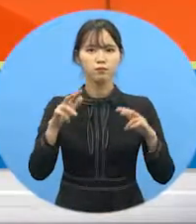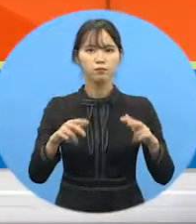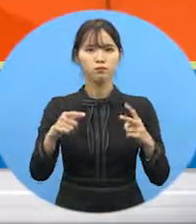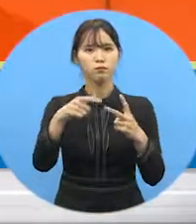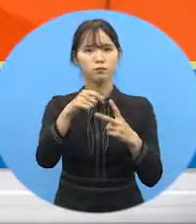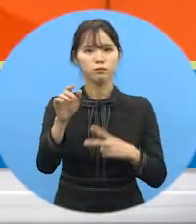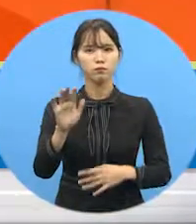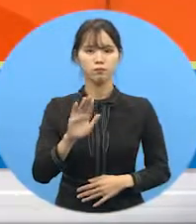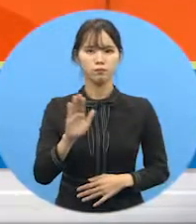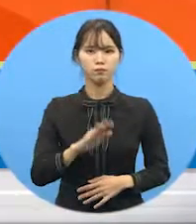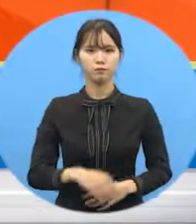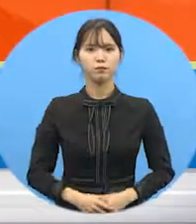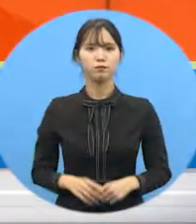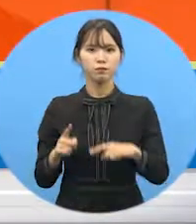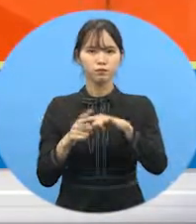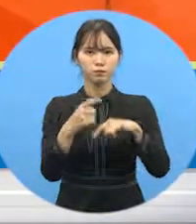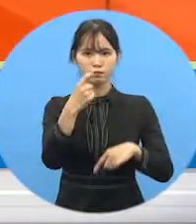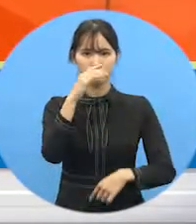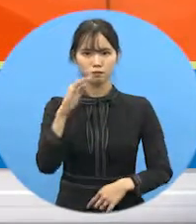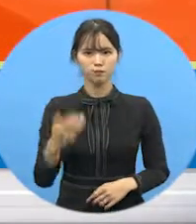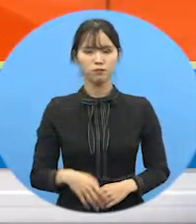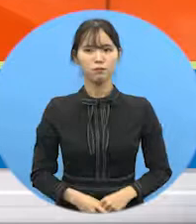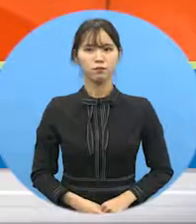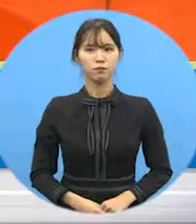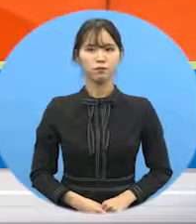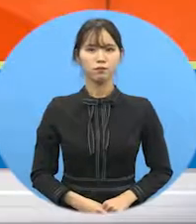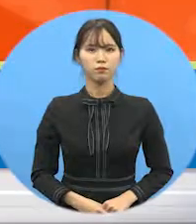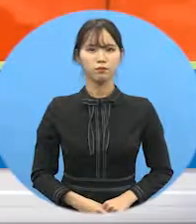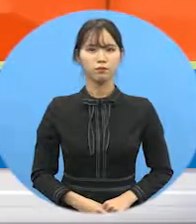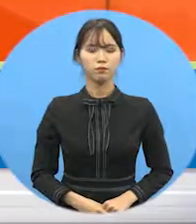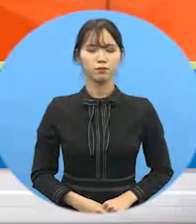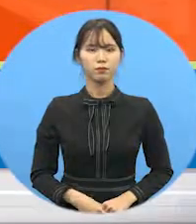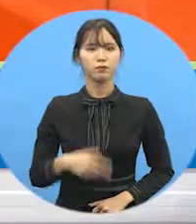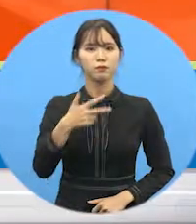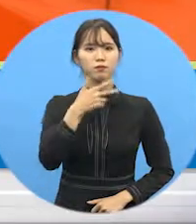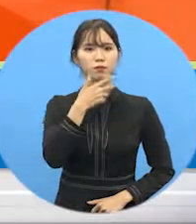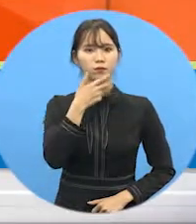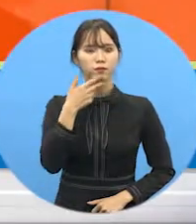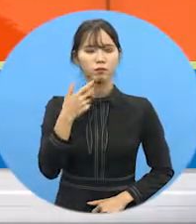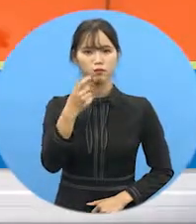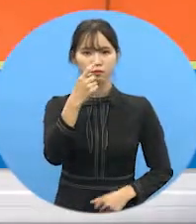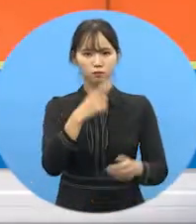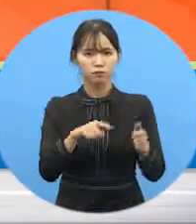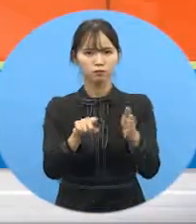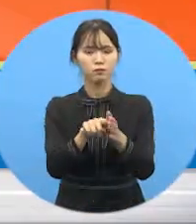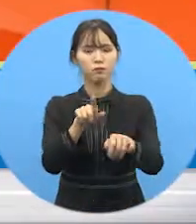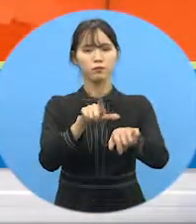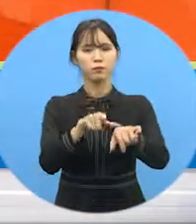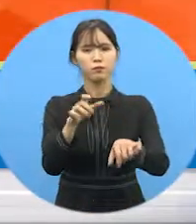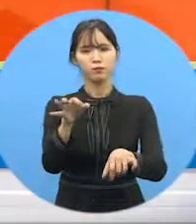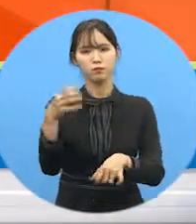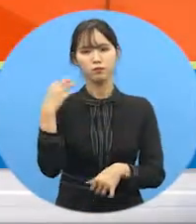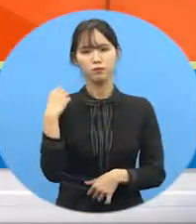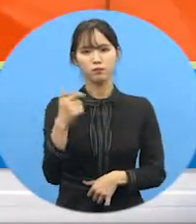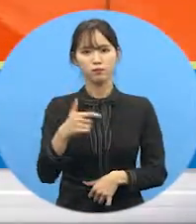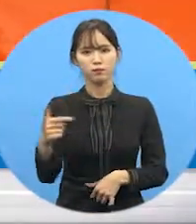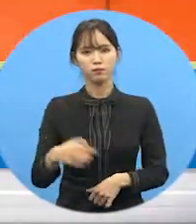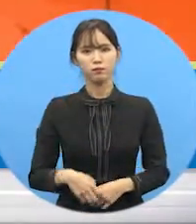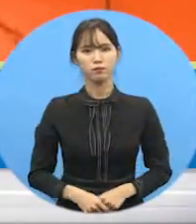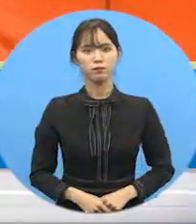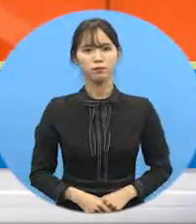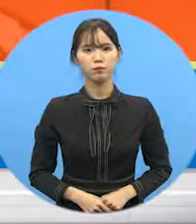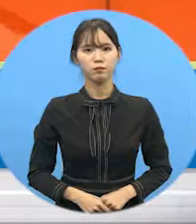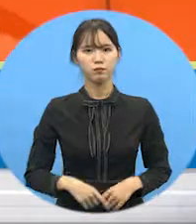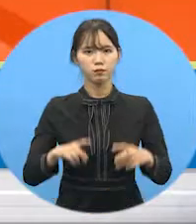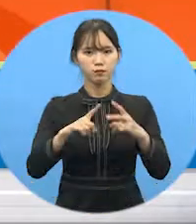영원은 더 이상 선택이 아닌 필수 에 시대죠 하지만 영어를 배우기 위해 따로 내야 하는 시간과 비용은 적지 않은